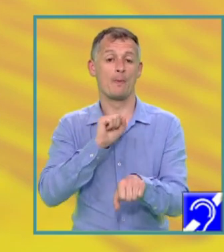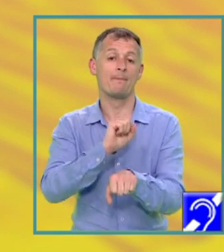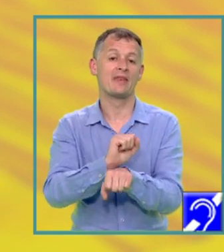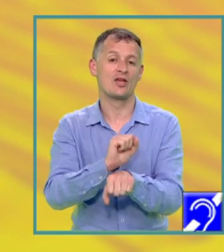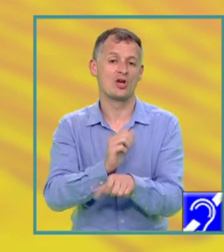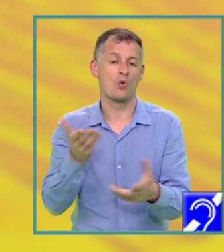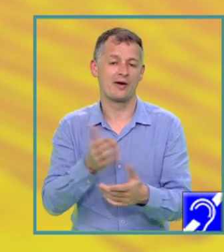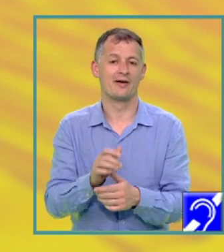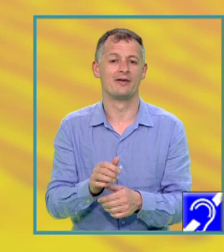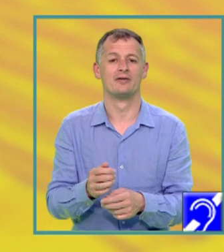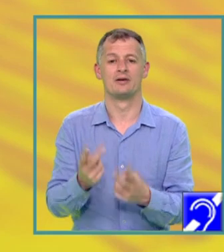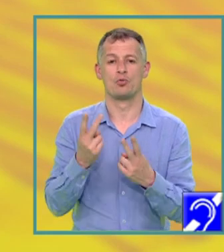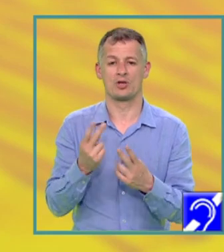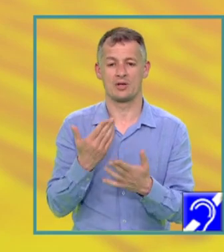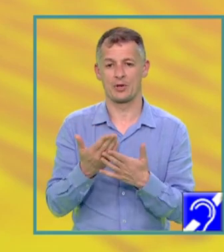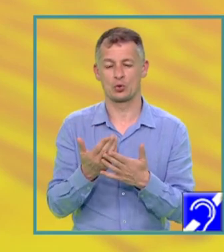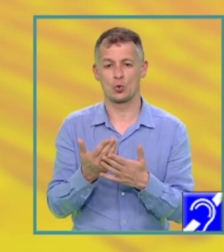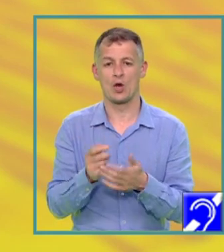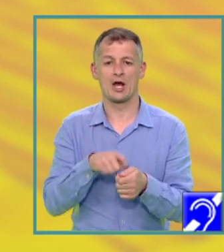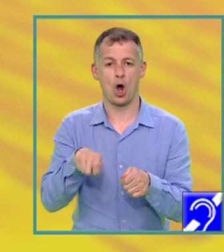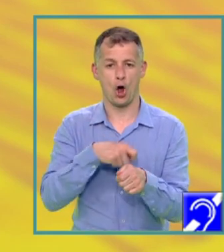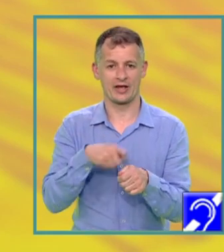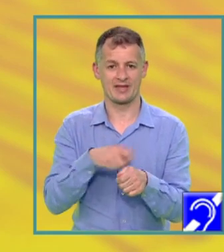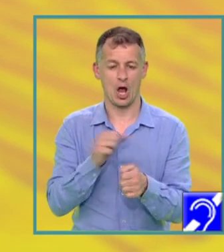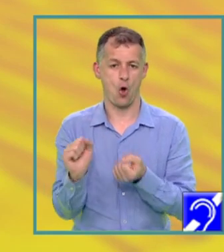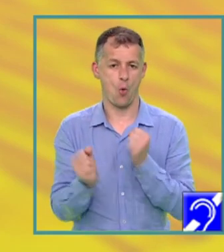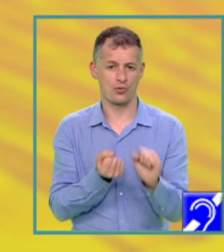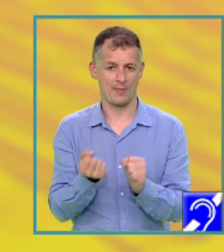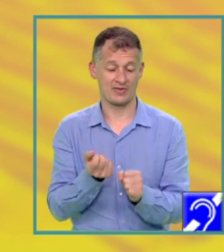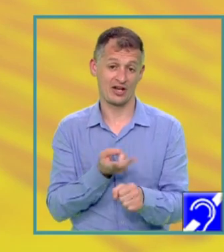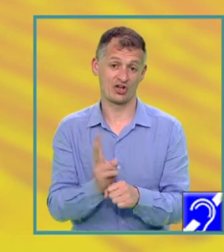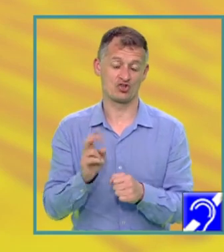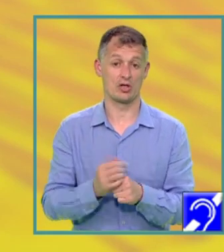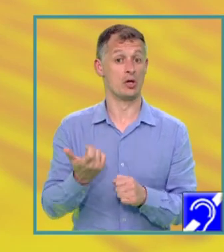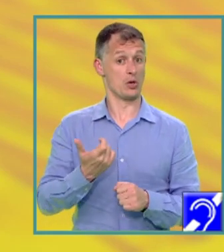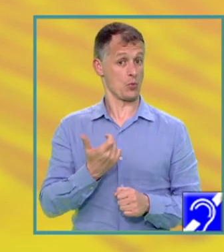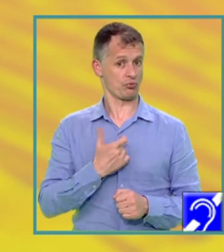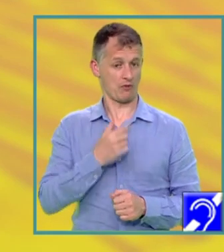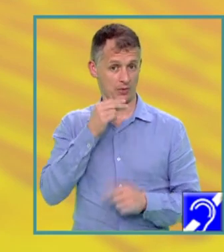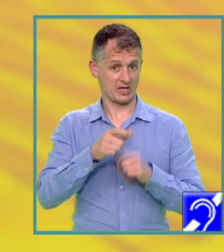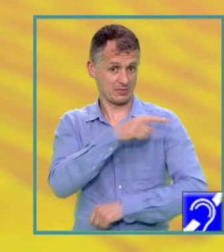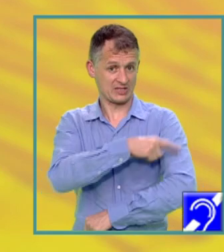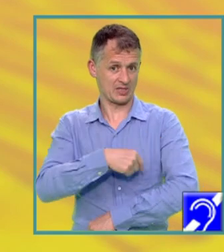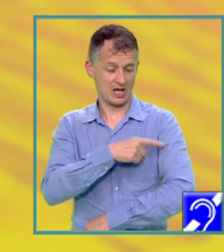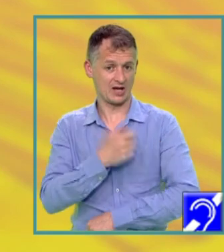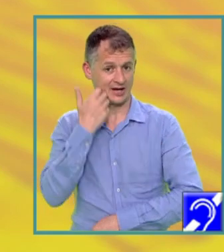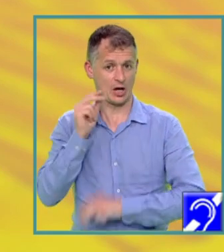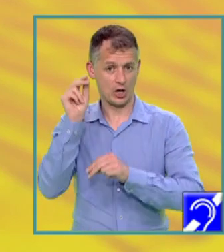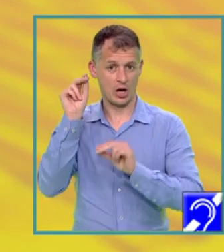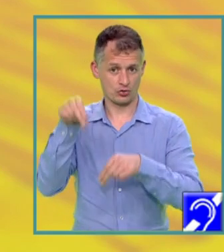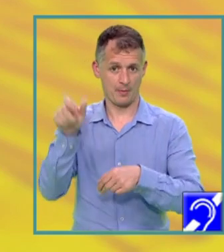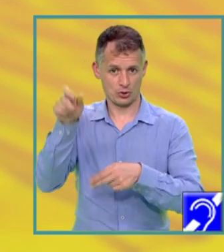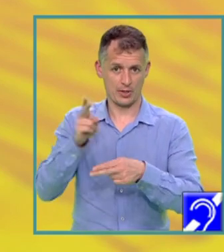rol de a îndrepta comportamentele deviante. Putem să vorbim despre spital când devenim pacienți și trebuie să